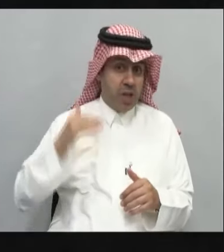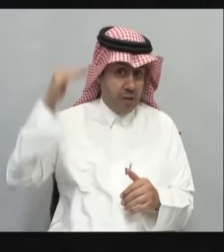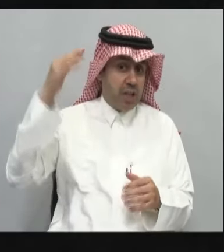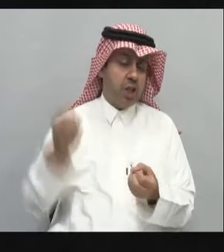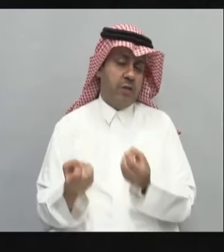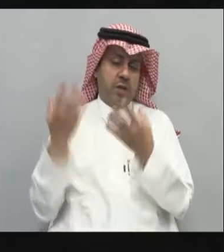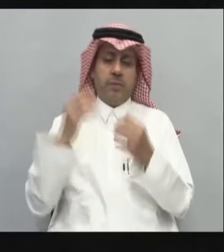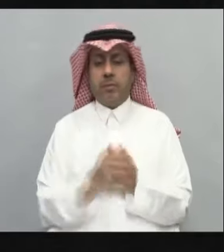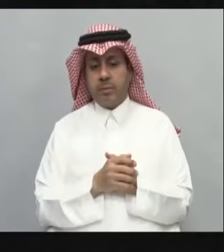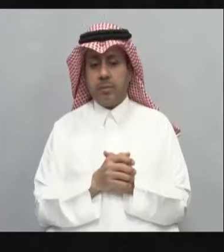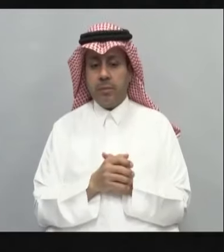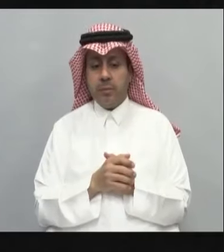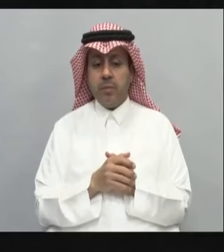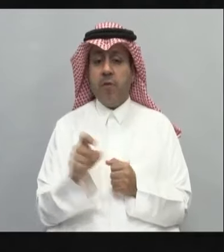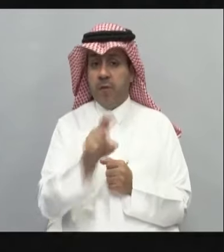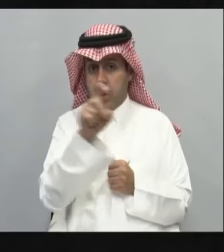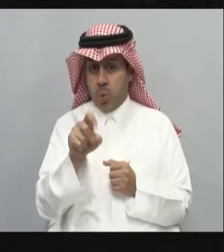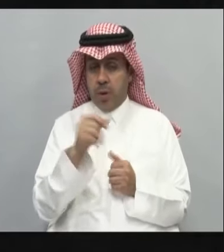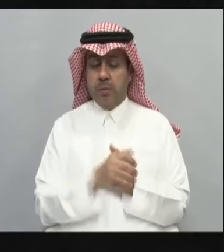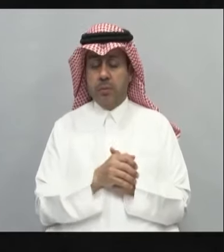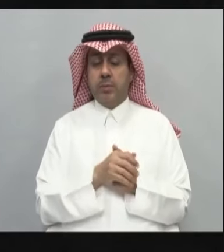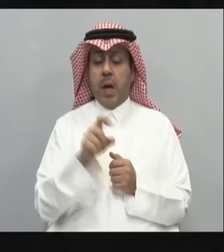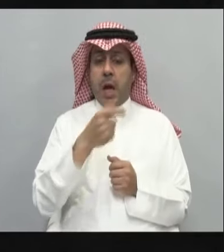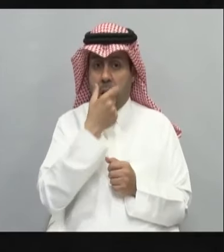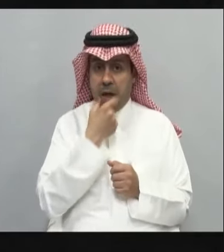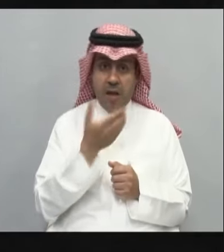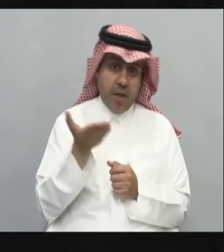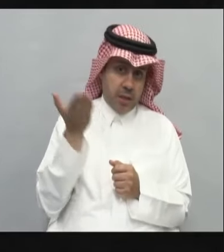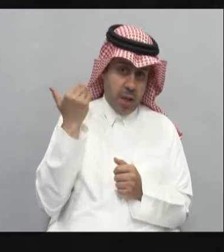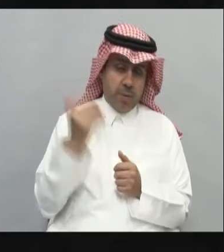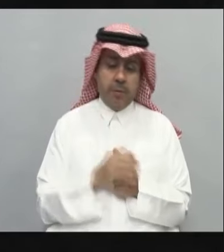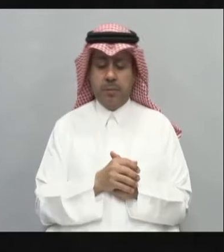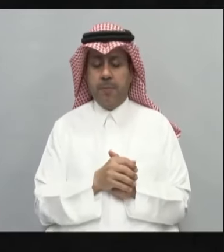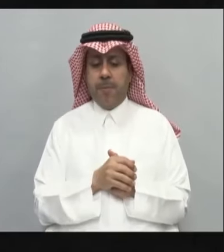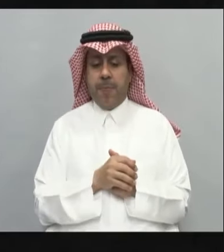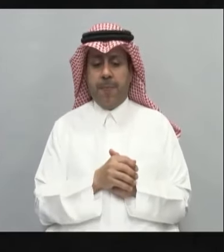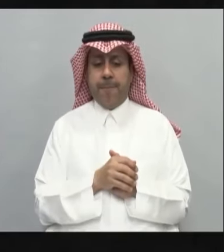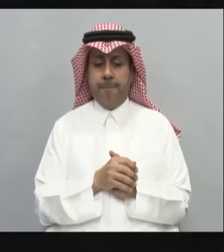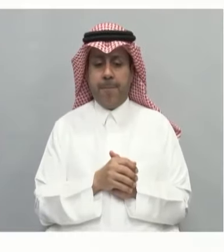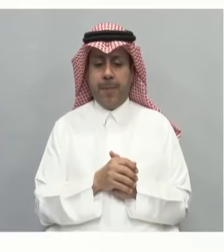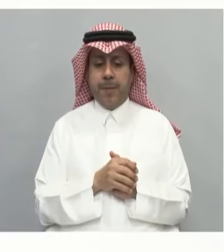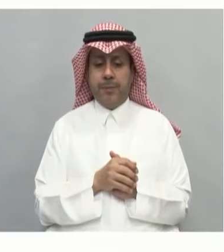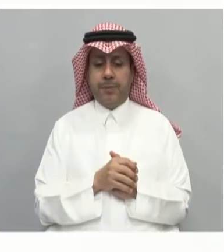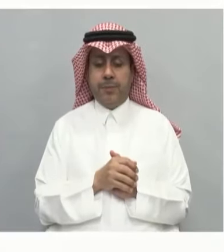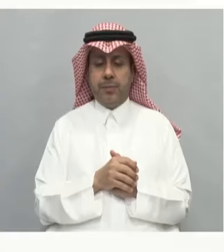فالى سؤال نطرحه اليكم عن الحديث السابق قبل ان نبدا في درس